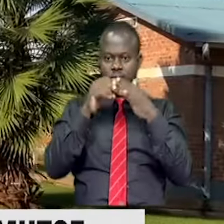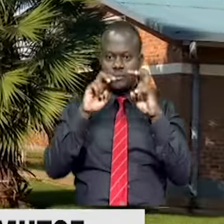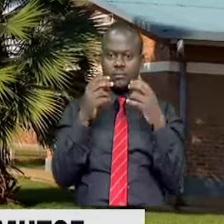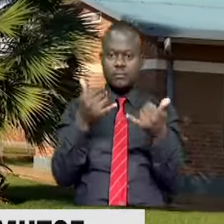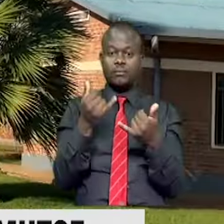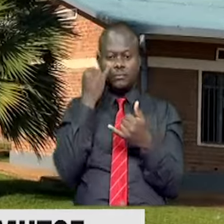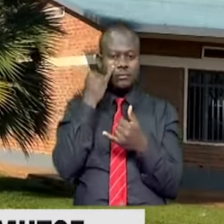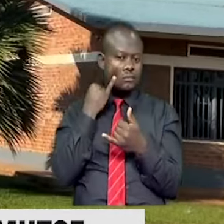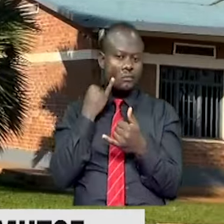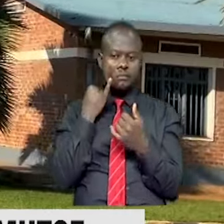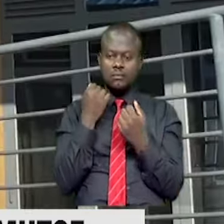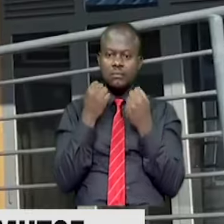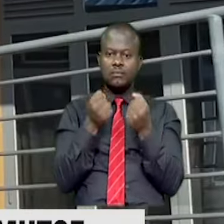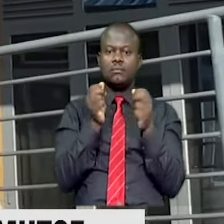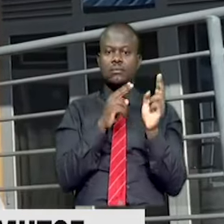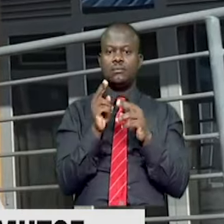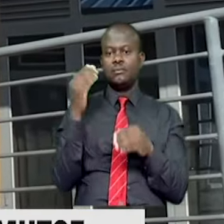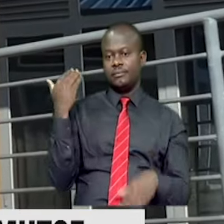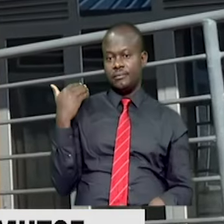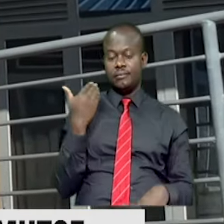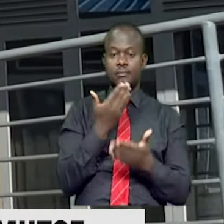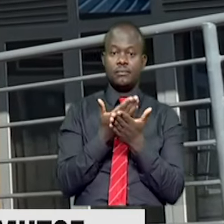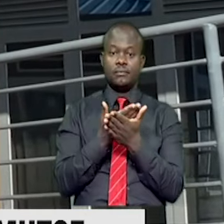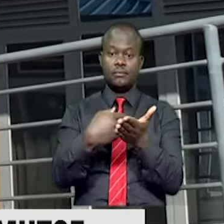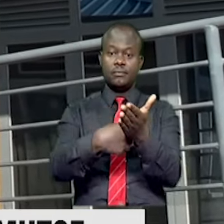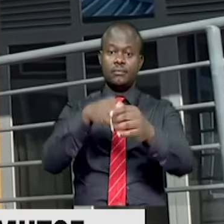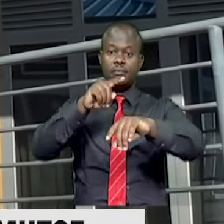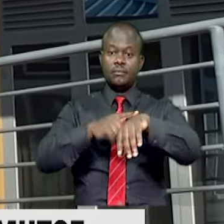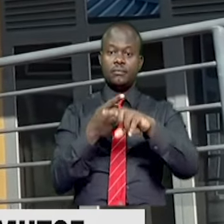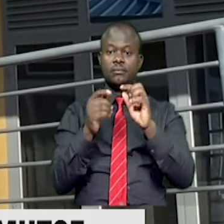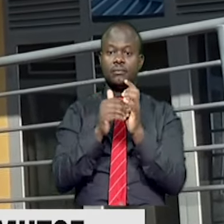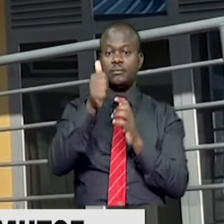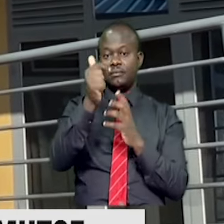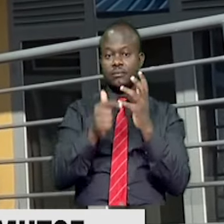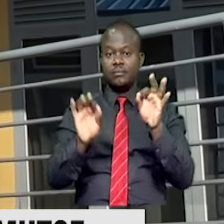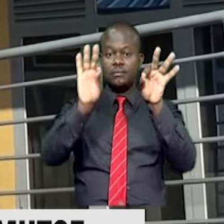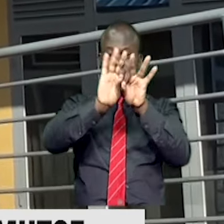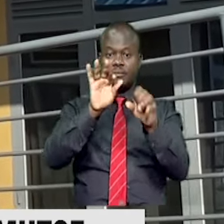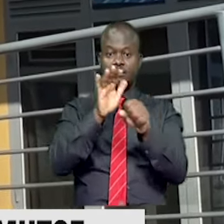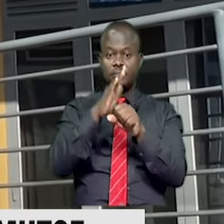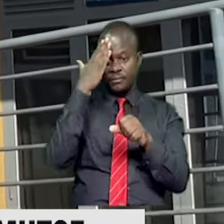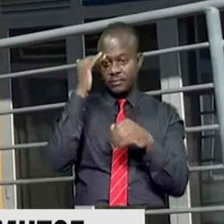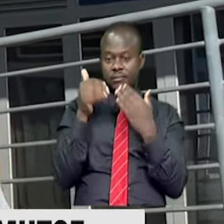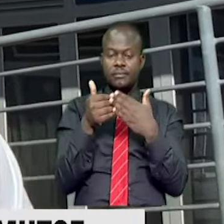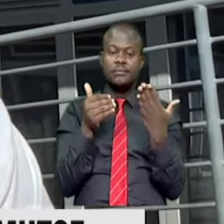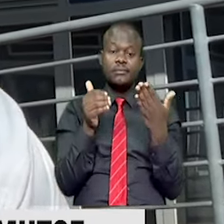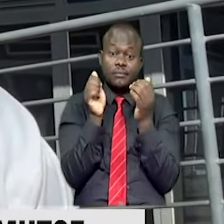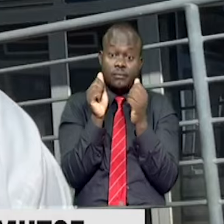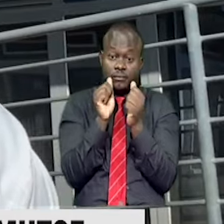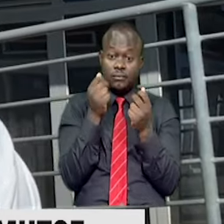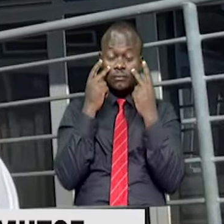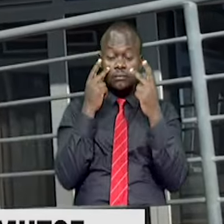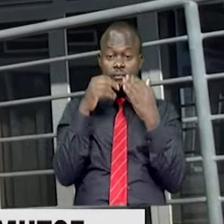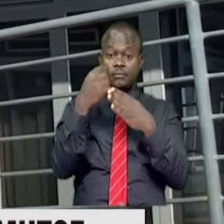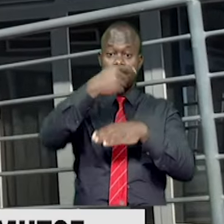ifite ubukana butandukanye n'ubwari busanzwe. Turabasaba kwivuza ku gihe, nacyo ni ikintu cyangombwa kuko malaria turi kubona mwino